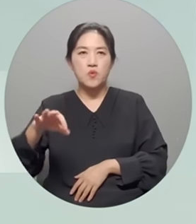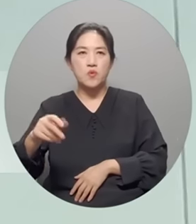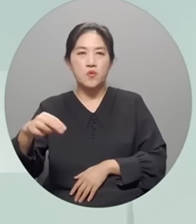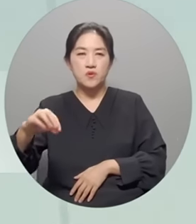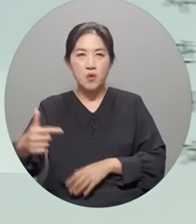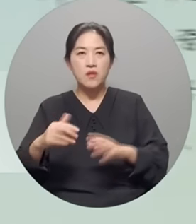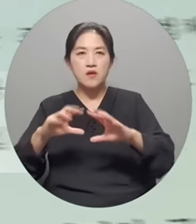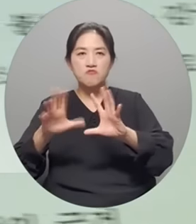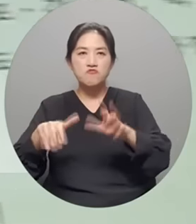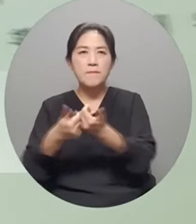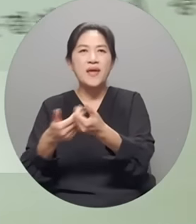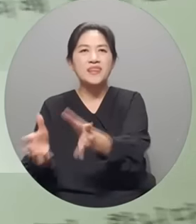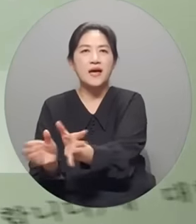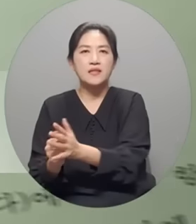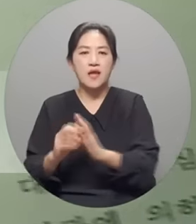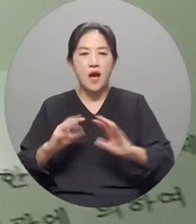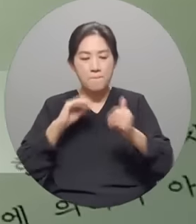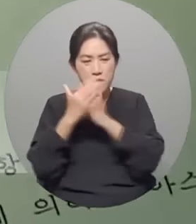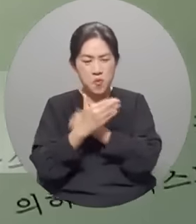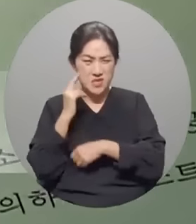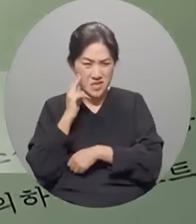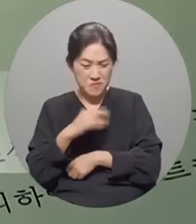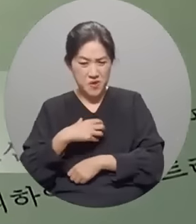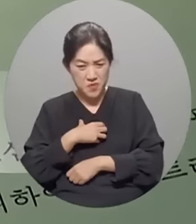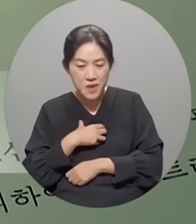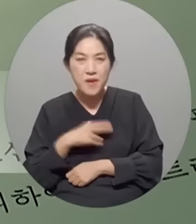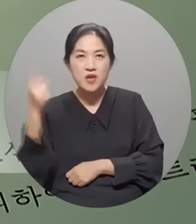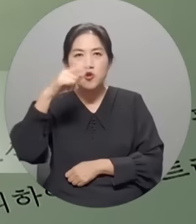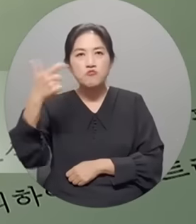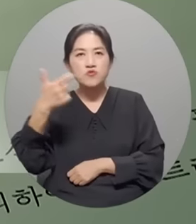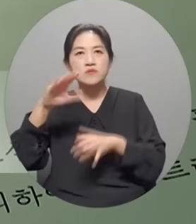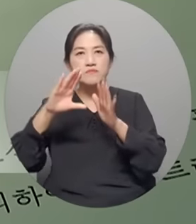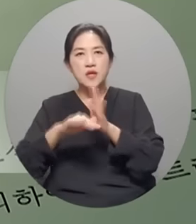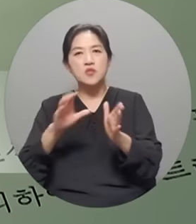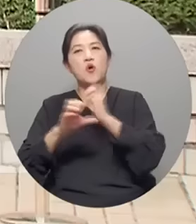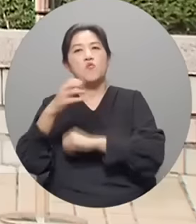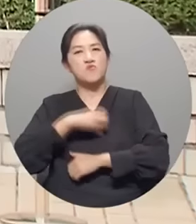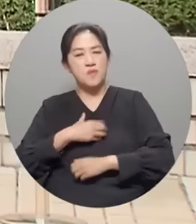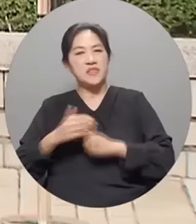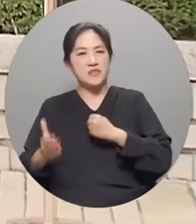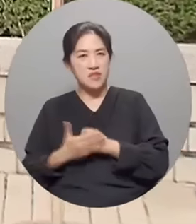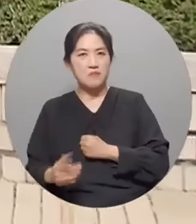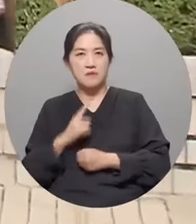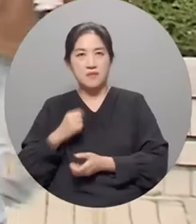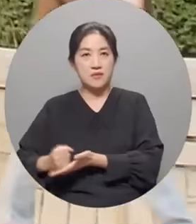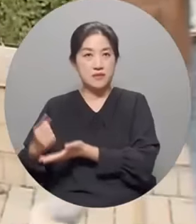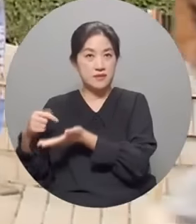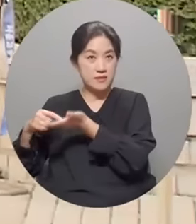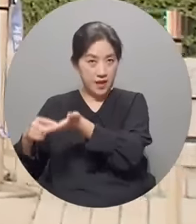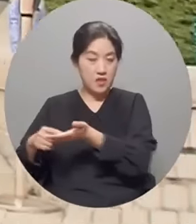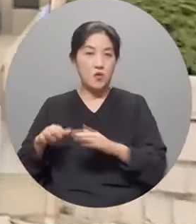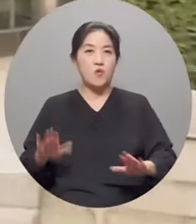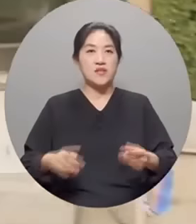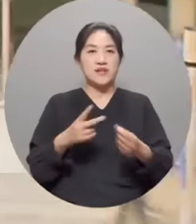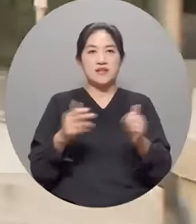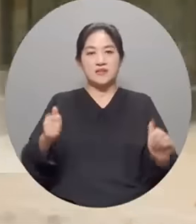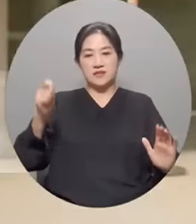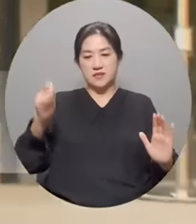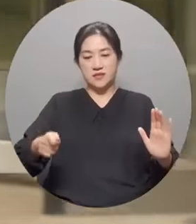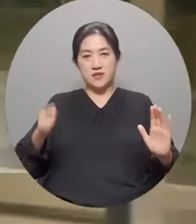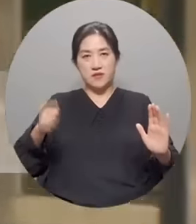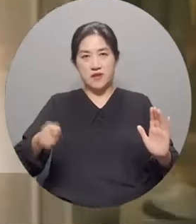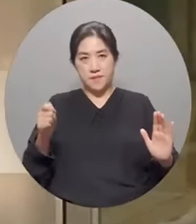단체인데 안보 상황이 엄중했던 1960년대에는 더 위험했다는 겁니다. 오늘 항소심 결과가